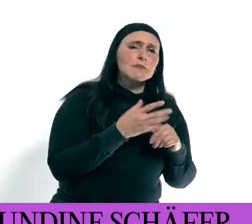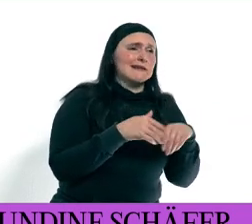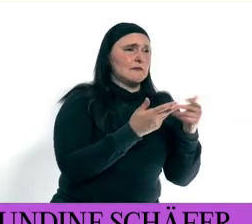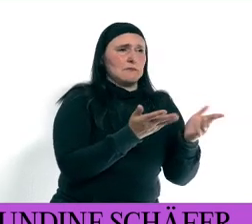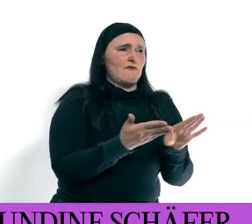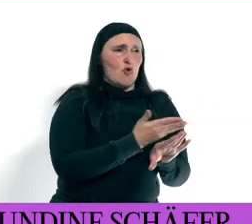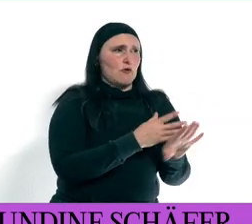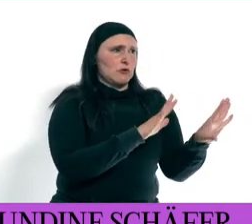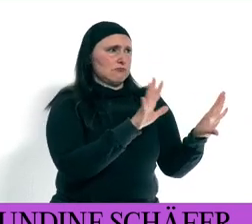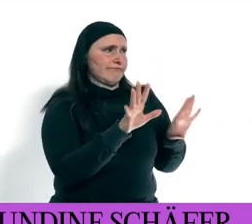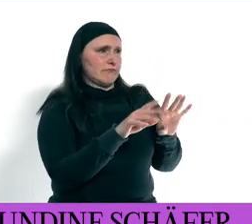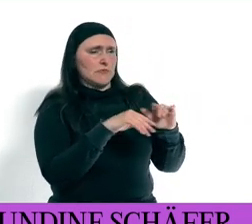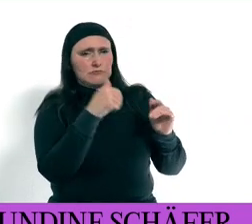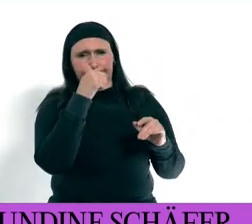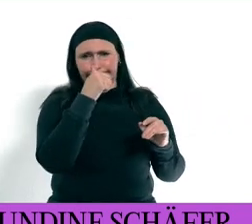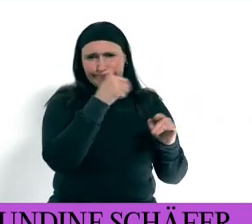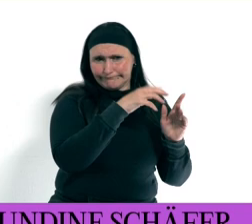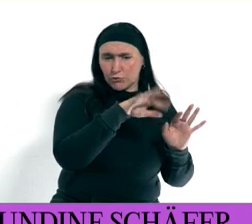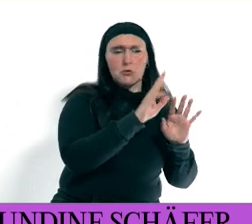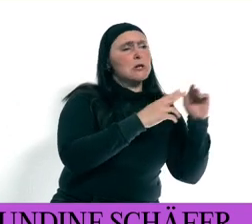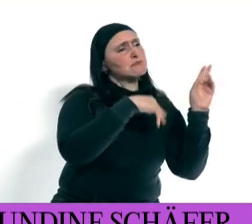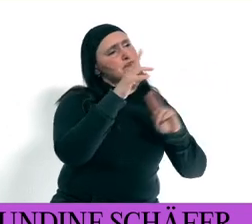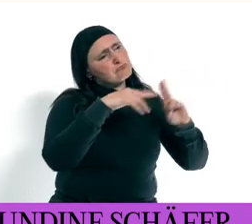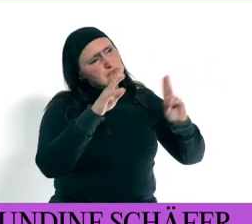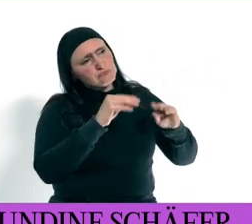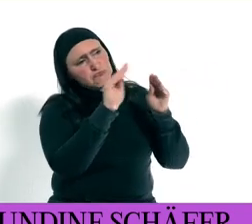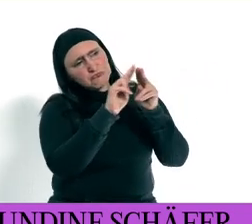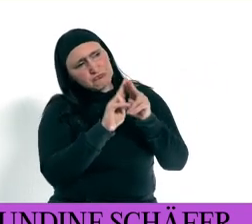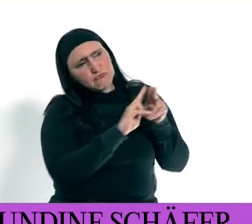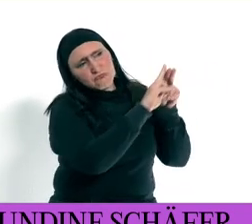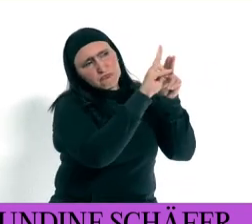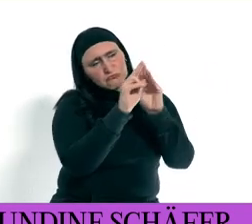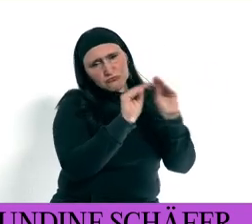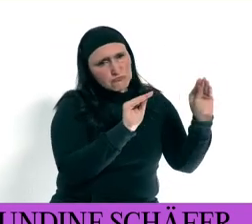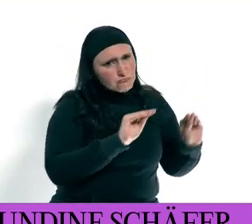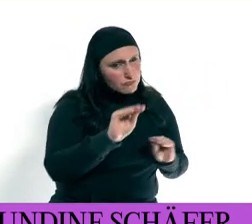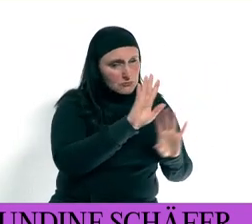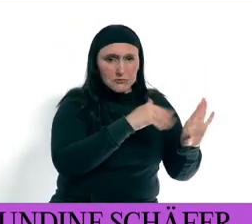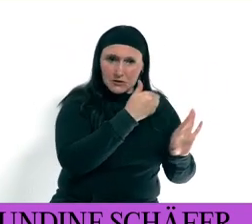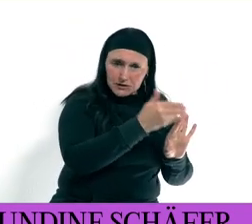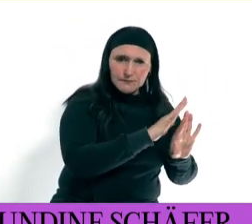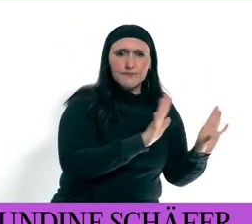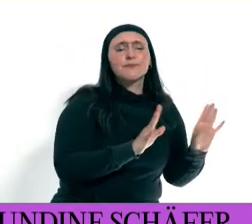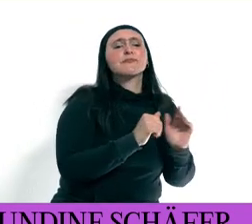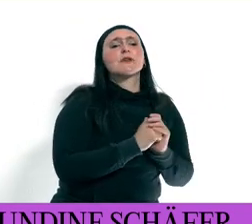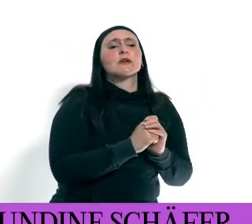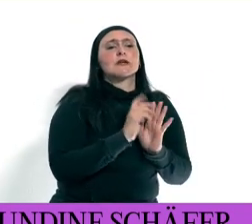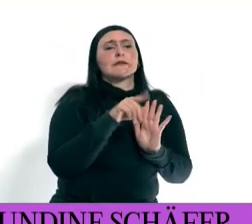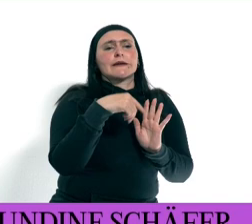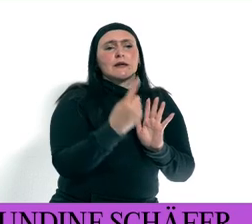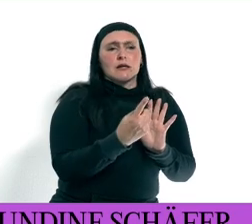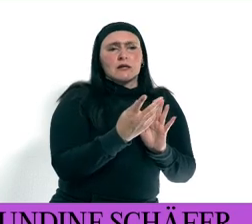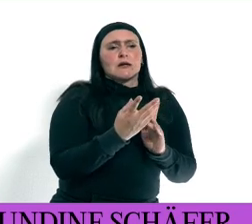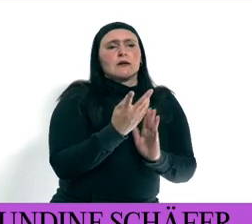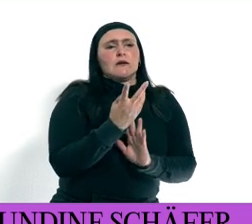Wir haben es letztendlich auch durch die Wahl eines festen Standorts allen etwas